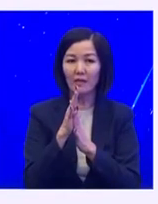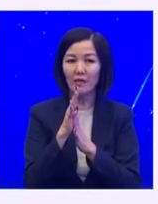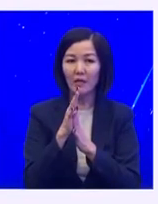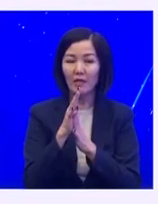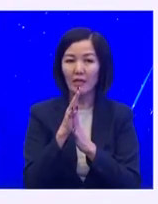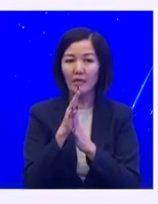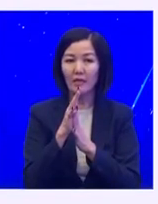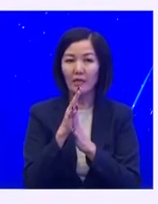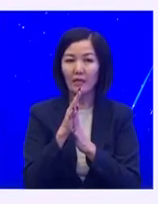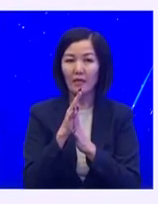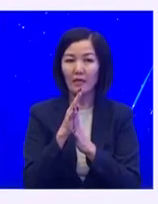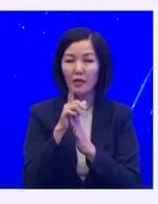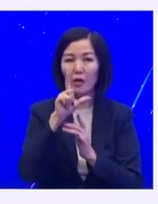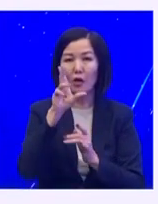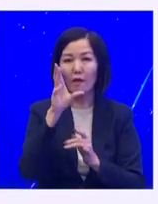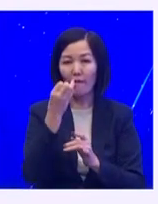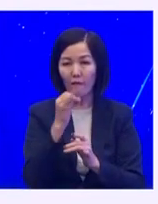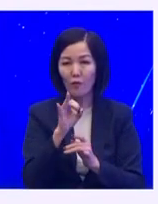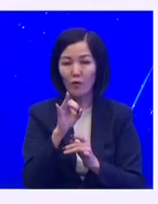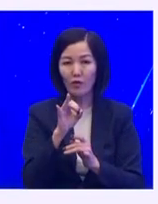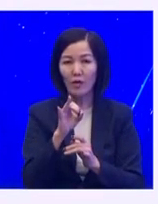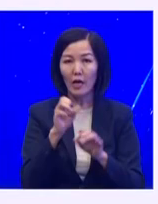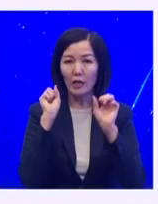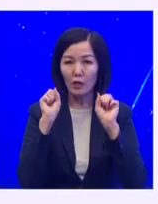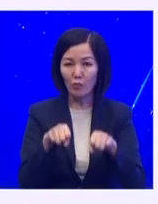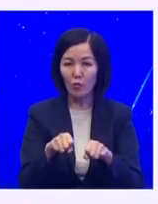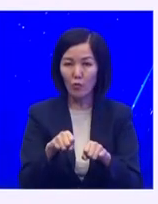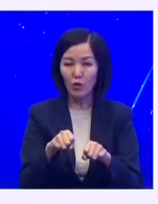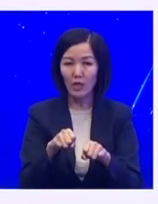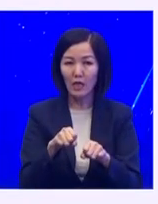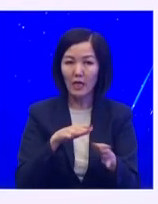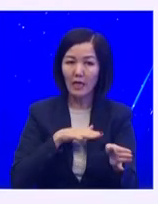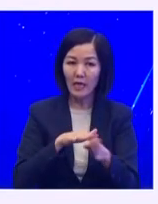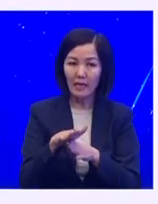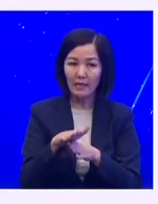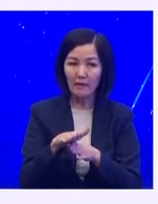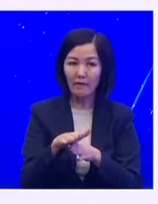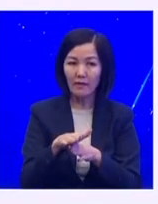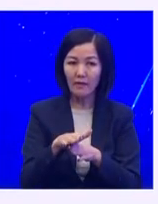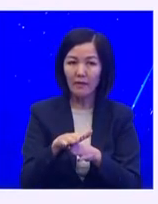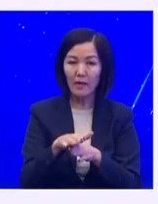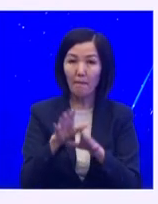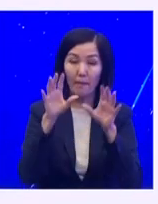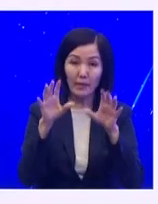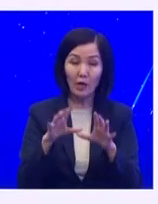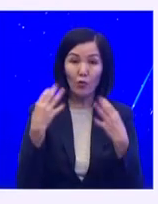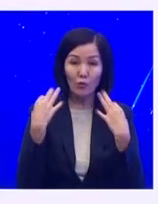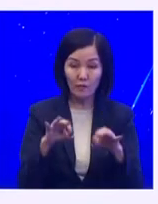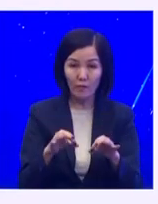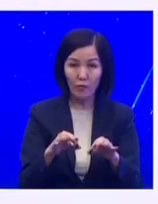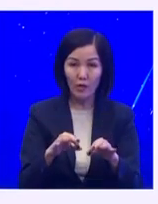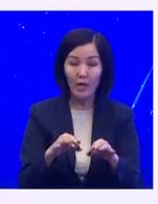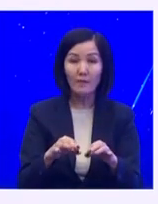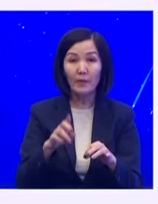материал, елки хвойных пород, но они могут реализовать, ну это получается законным. А в Государственном